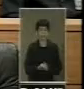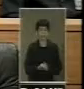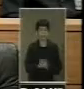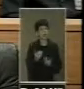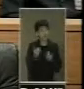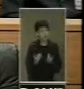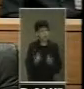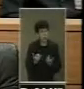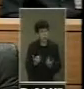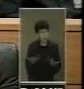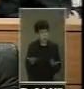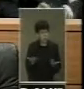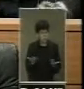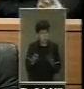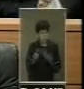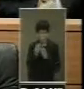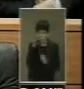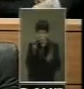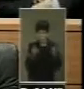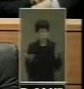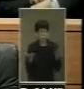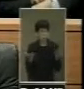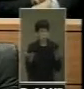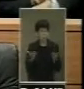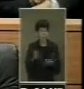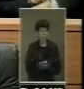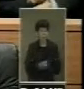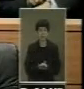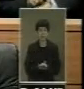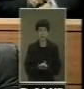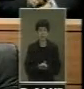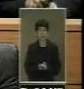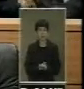วันนี้ก็ไม่รู้จะไปอยู่ป่าไหนหมดแล้วครับ